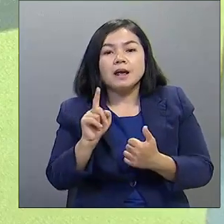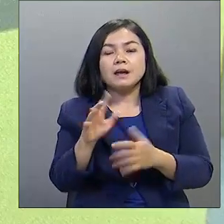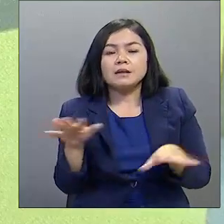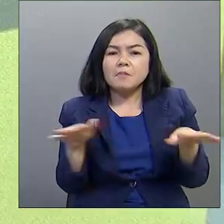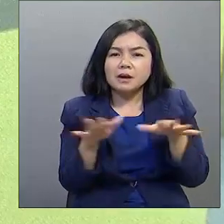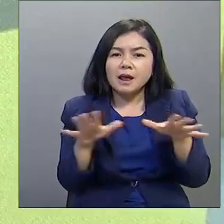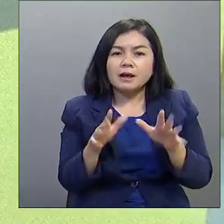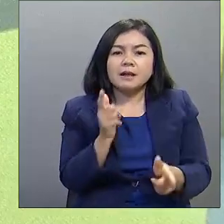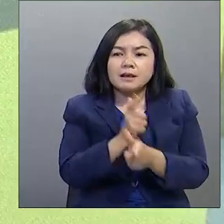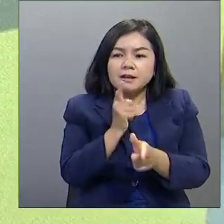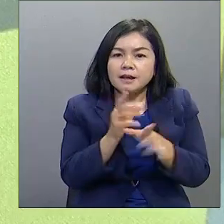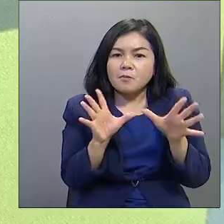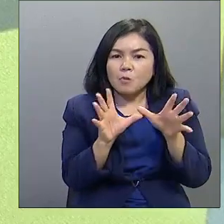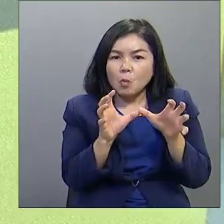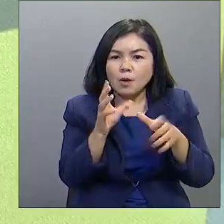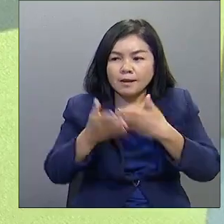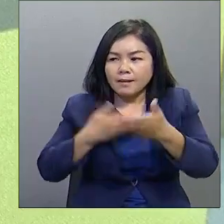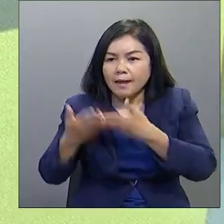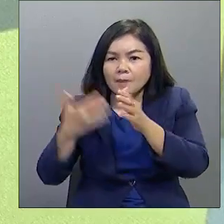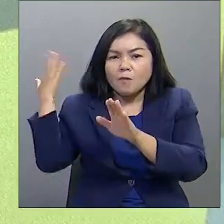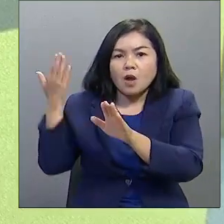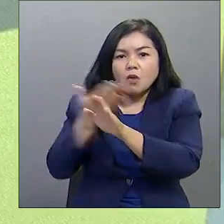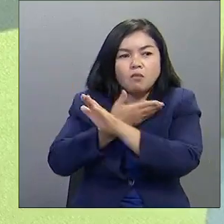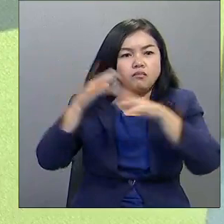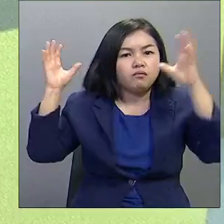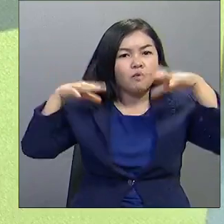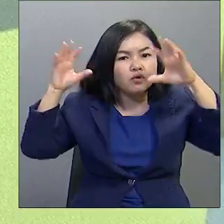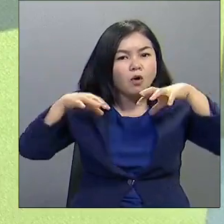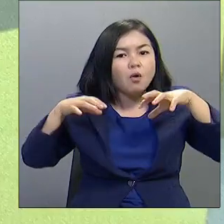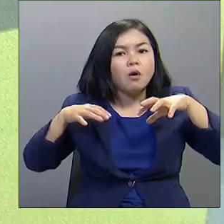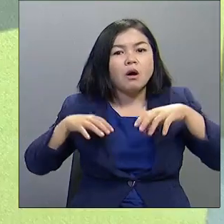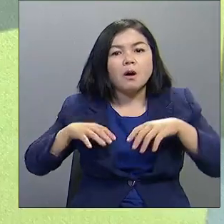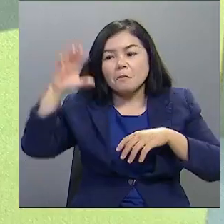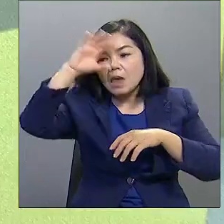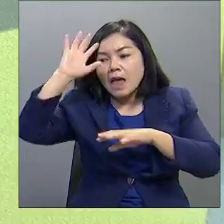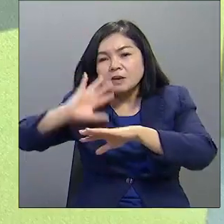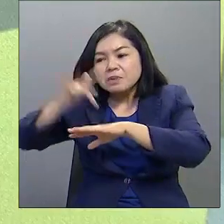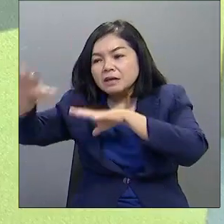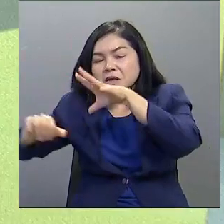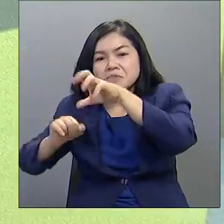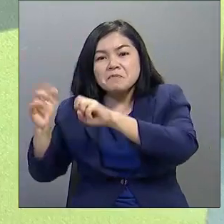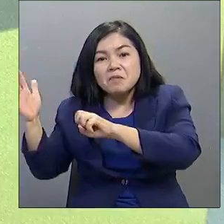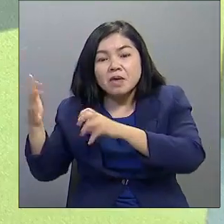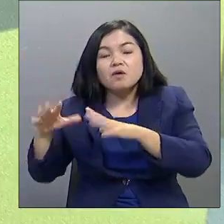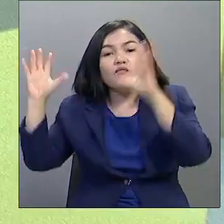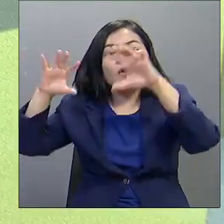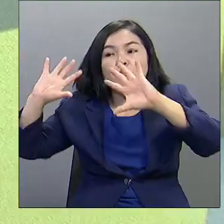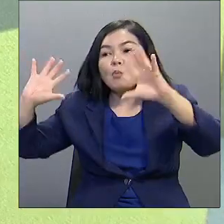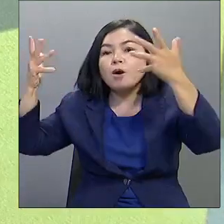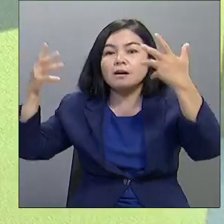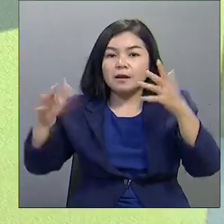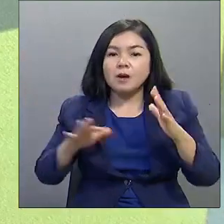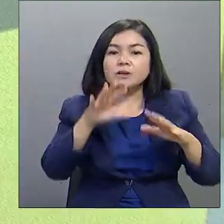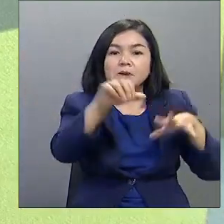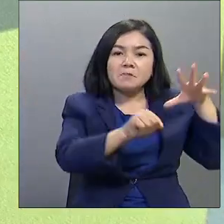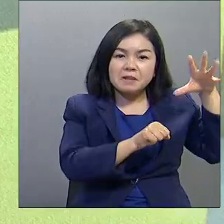ขามีการเลี้ยงปูม้าขายแต่ว่าช่วงก่อนหน้านี้มีฝนตกก็อาจจะออกไปหาปูม้าไม่ได้ตอนนี้ฝนหายแล้วล่ะค่ะคุณผู้ชมชาวประมง